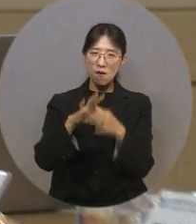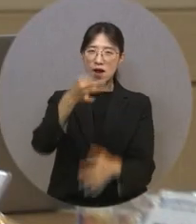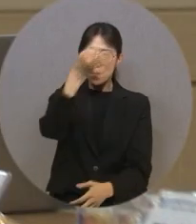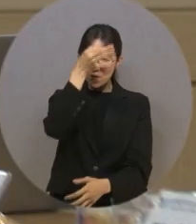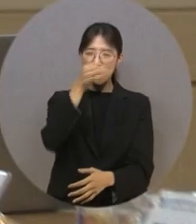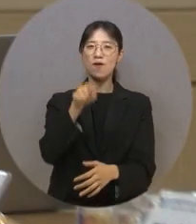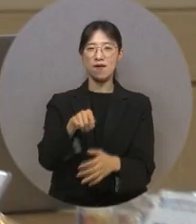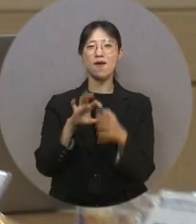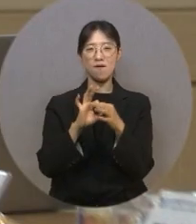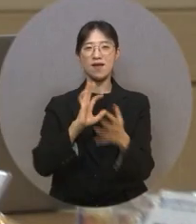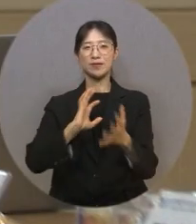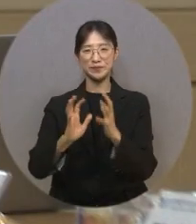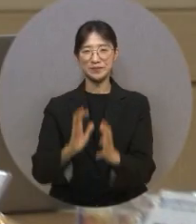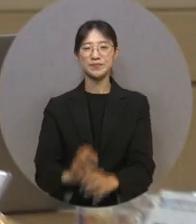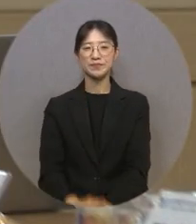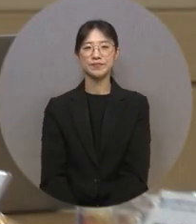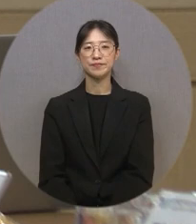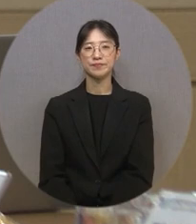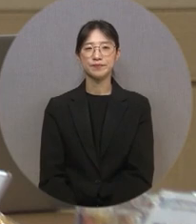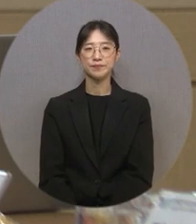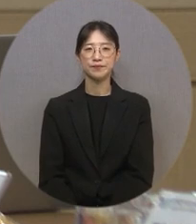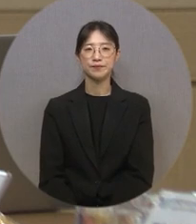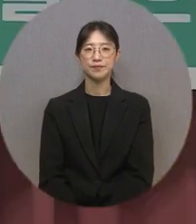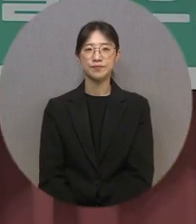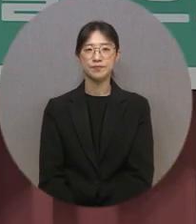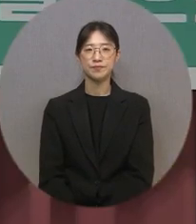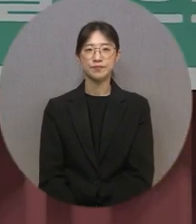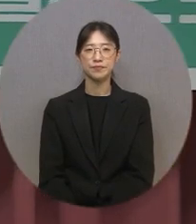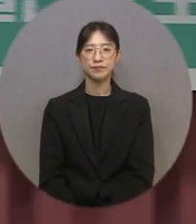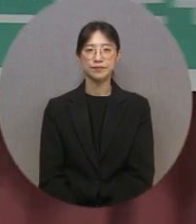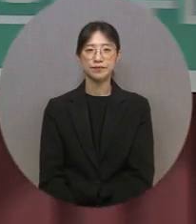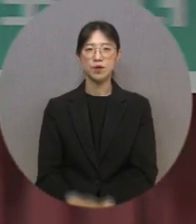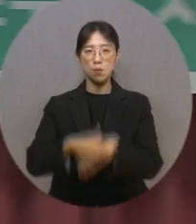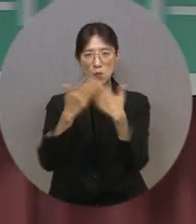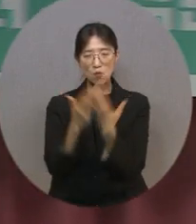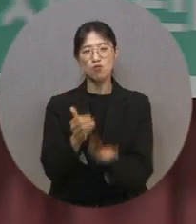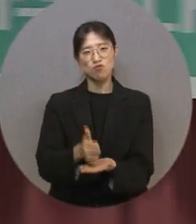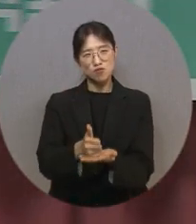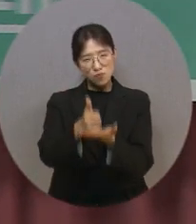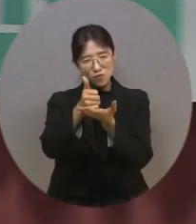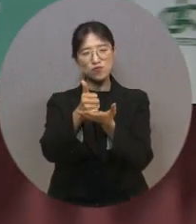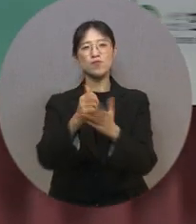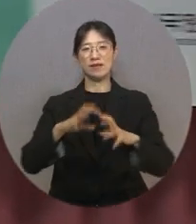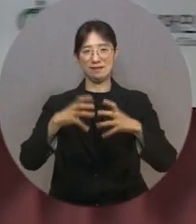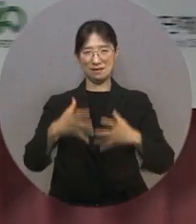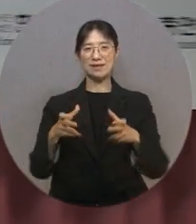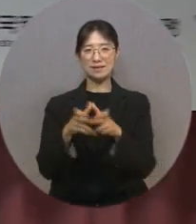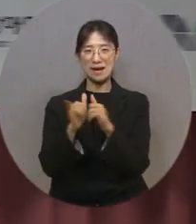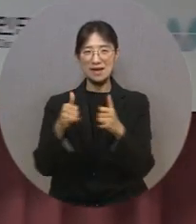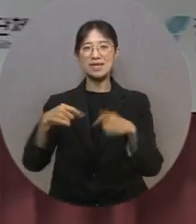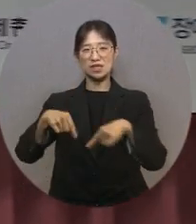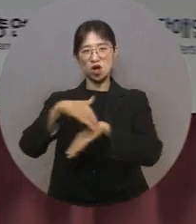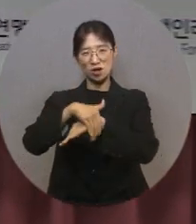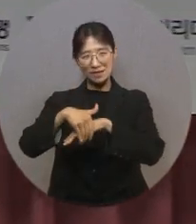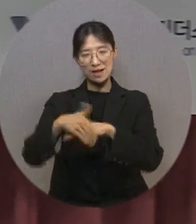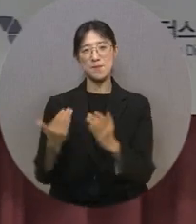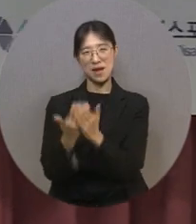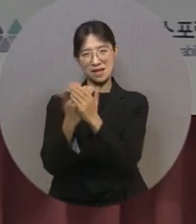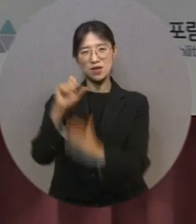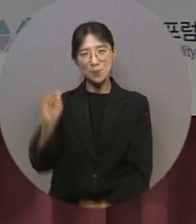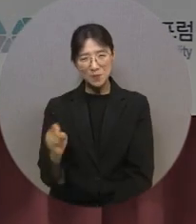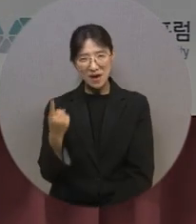나아갈 방향에 대한 논의가 이루어졌습니다. 모두가 존중받는 세상, 장애인 정책의